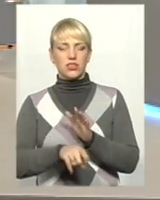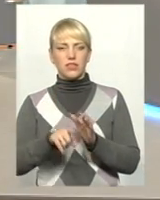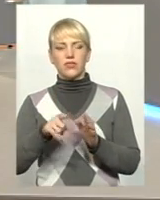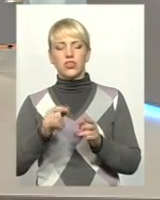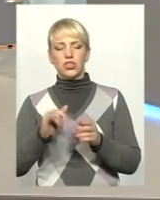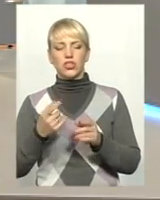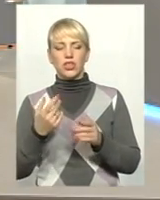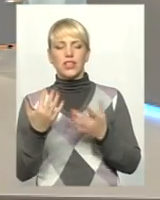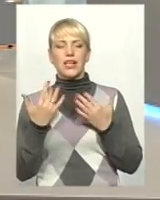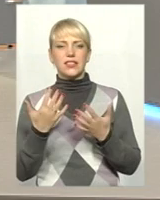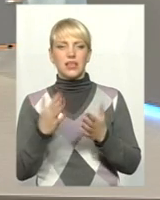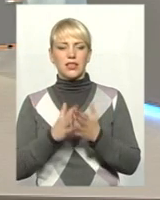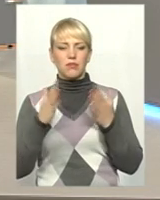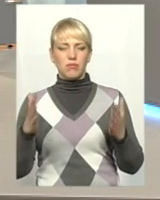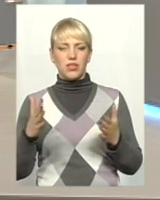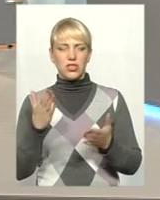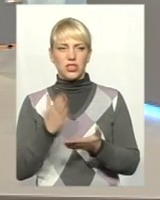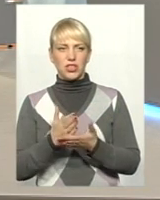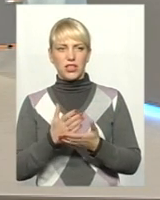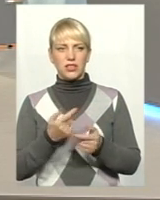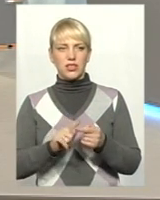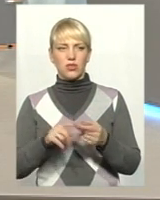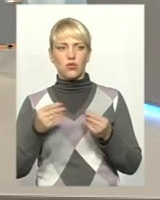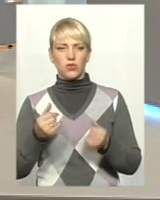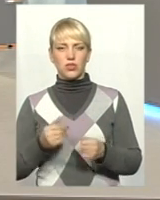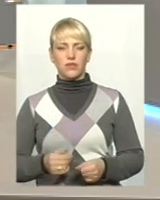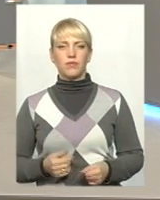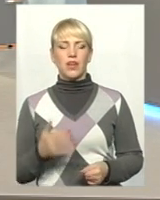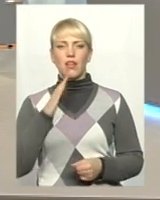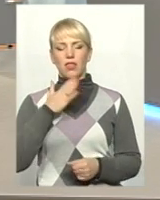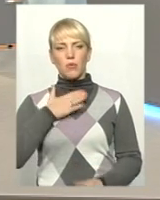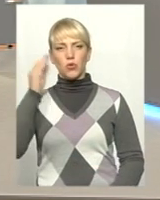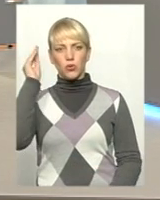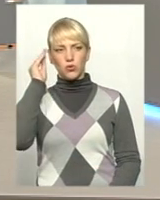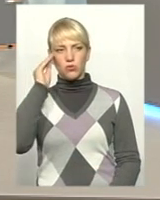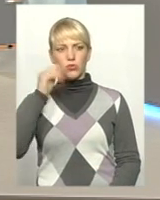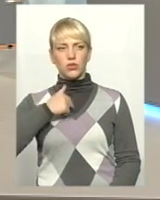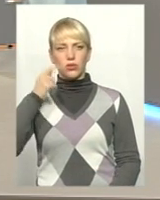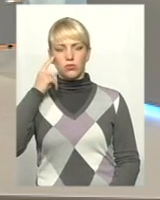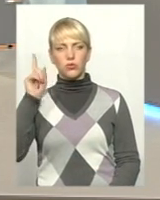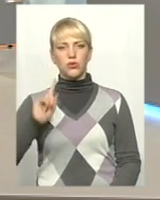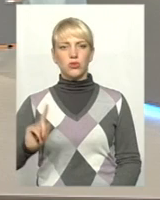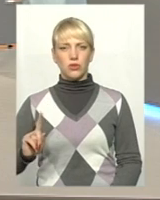Наскільки їх більше стало до потреби? Ні. На мою думку, я думаю, що